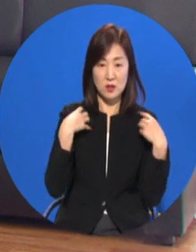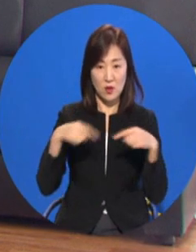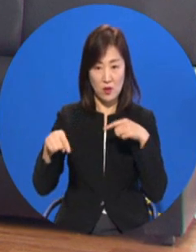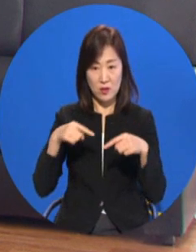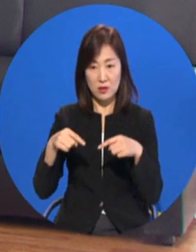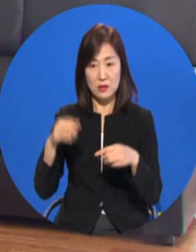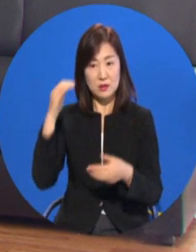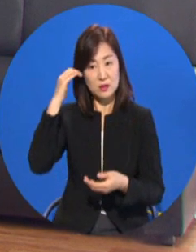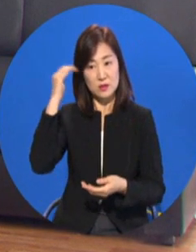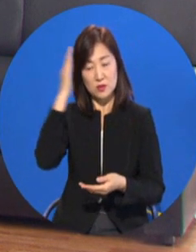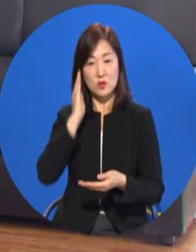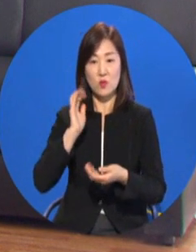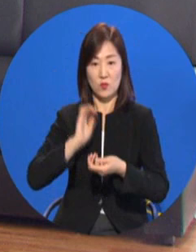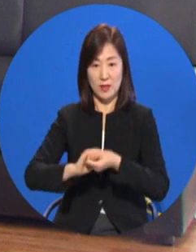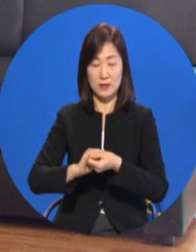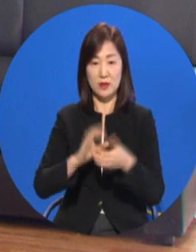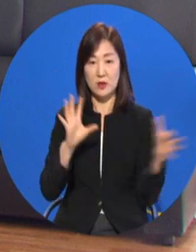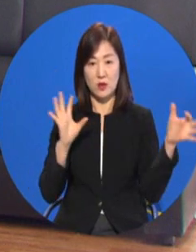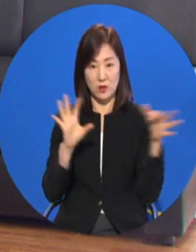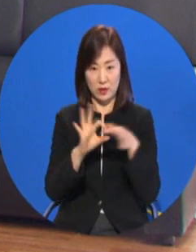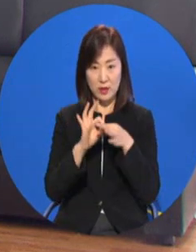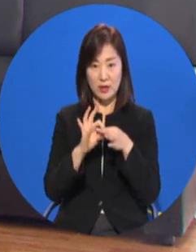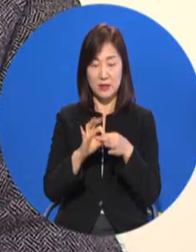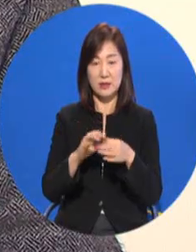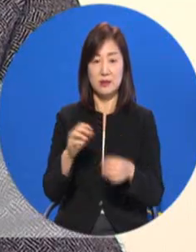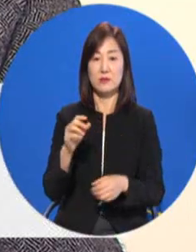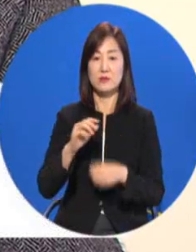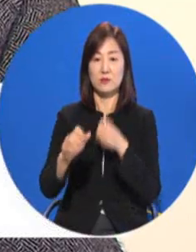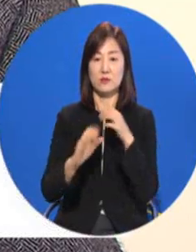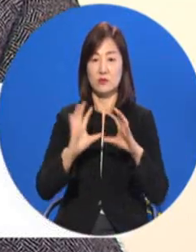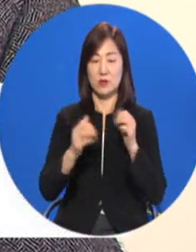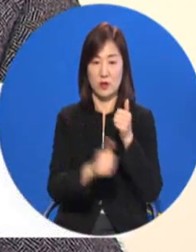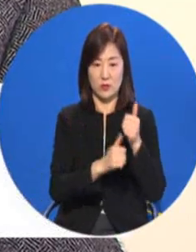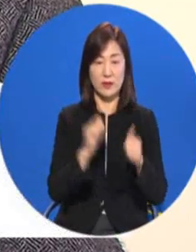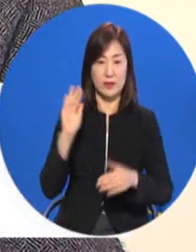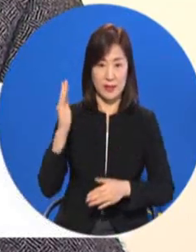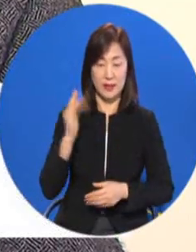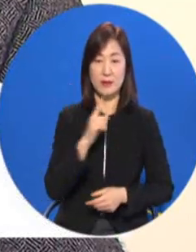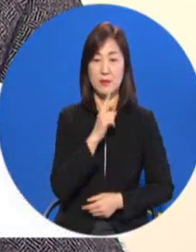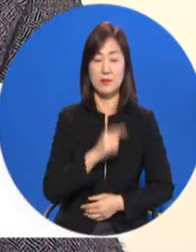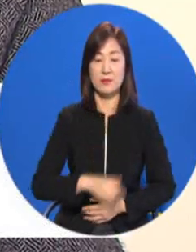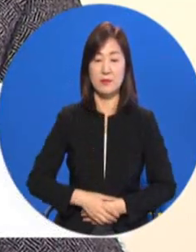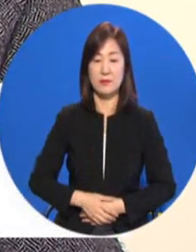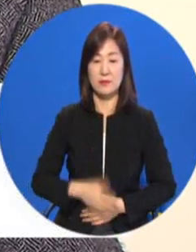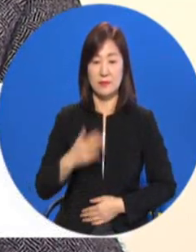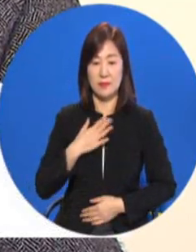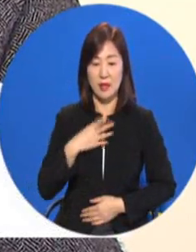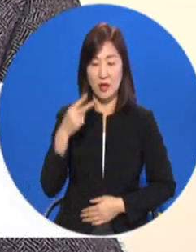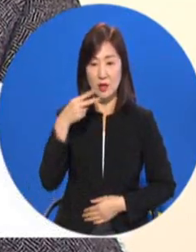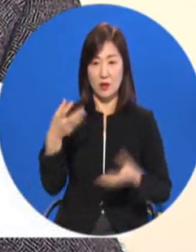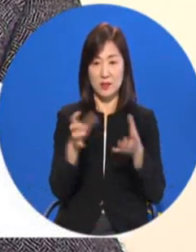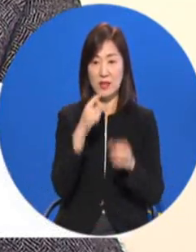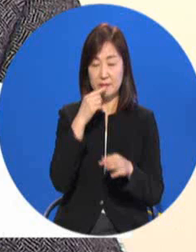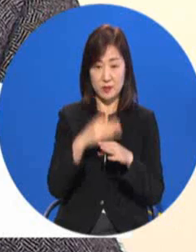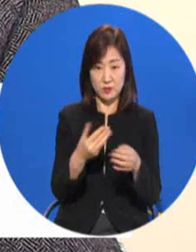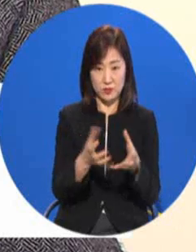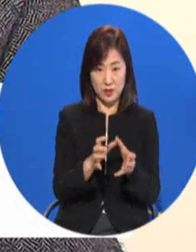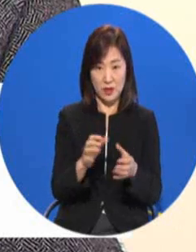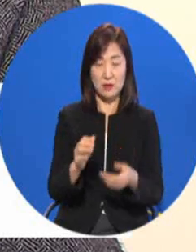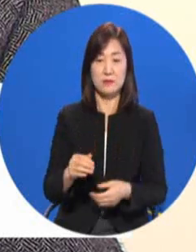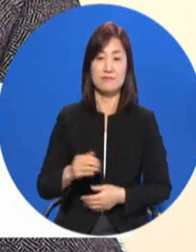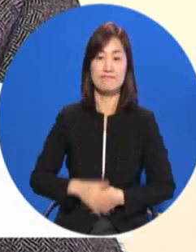순천의 발전을 이끌겠다 고 약속했습니다 조서가 보니 어 집권여당 민주당과 청와대